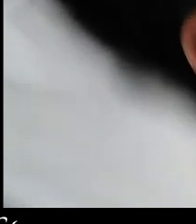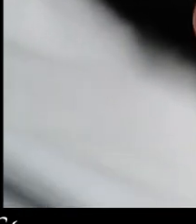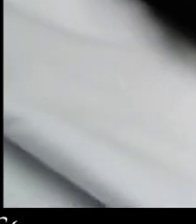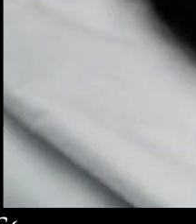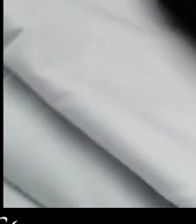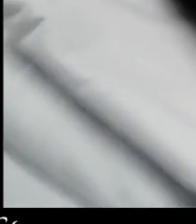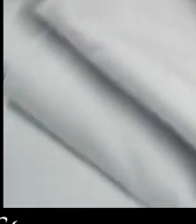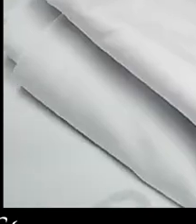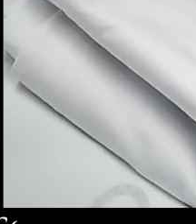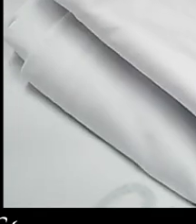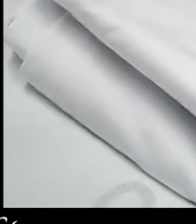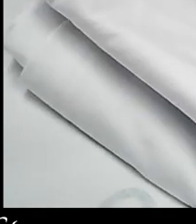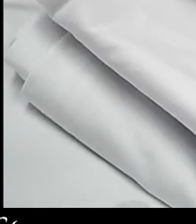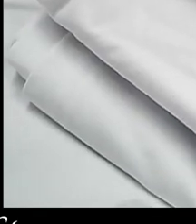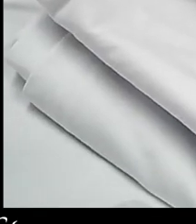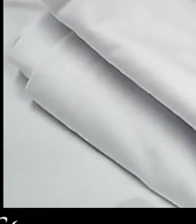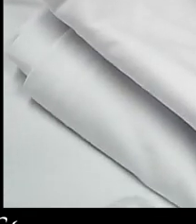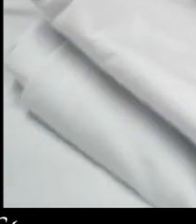тачуу